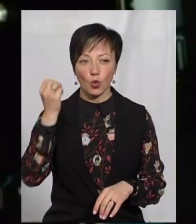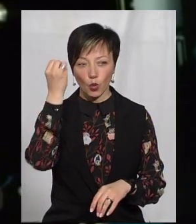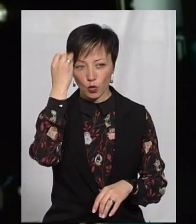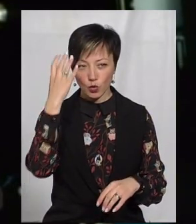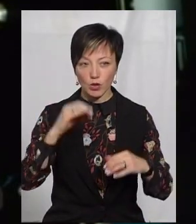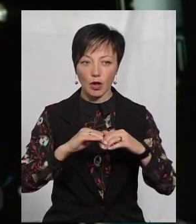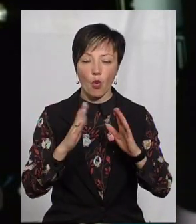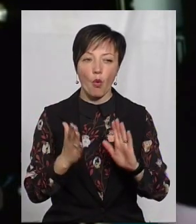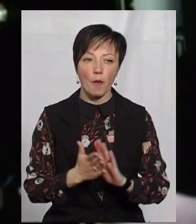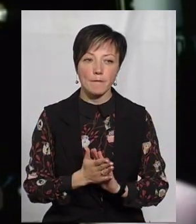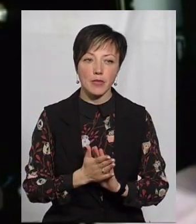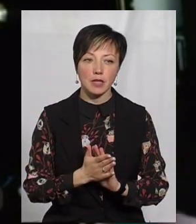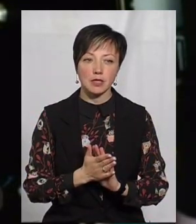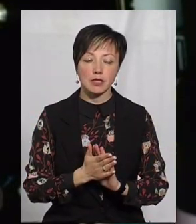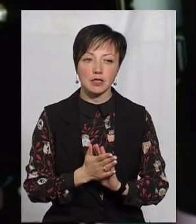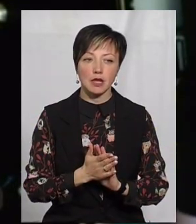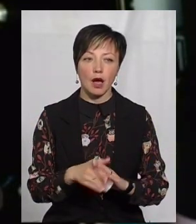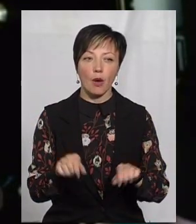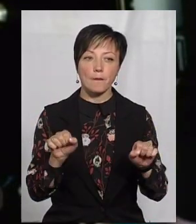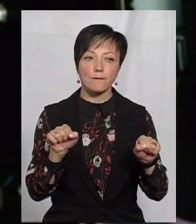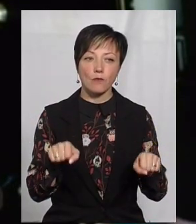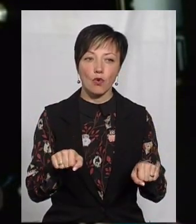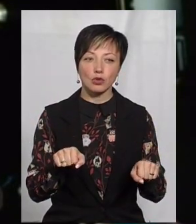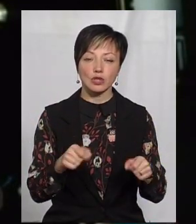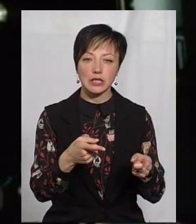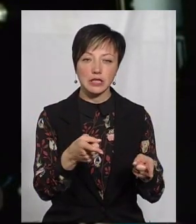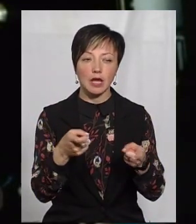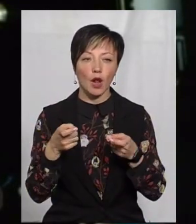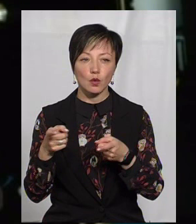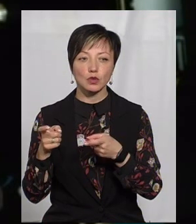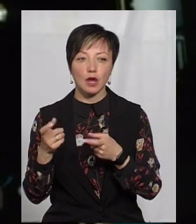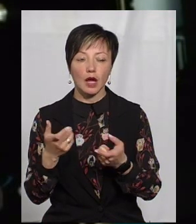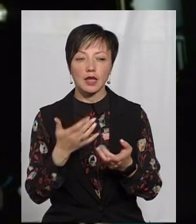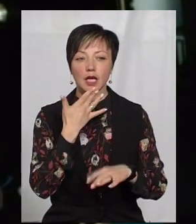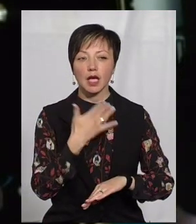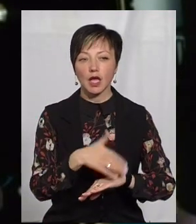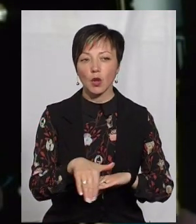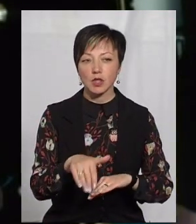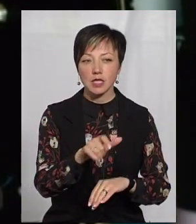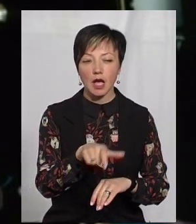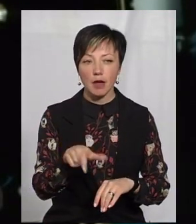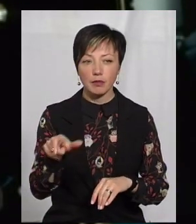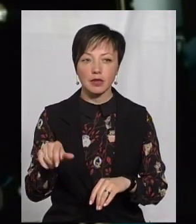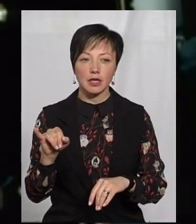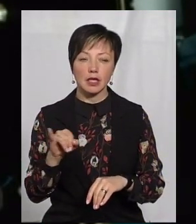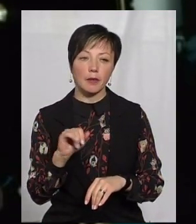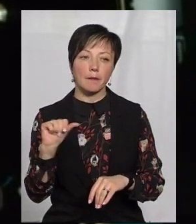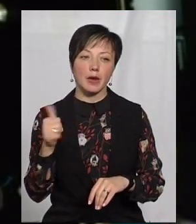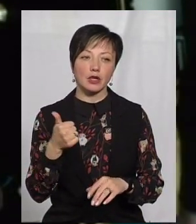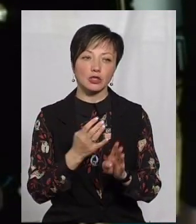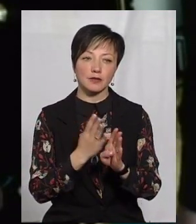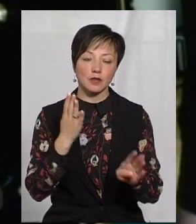історико-культурний комплекс, під який можна залучати іноземних і, перш за